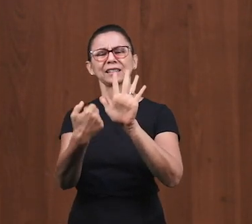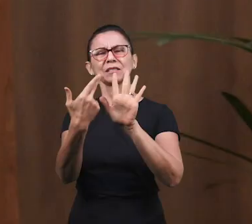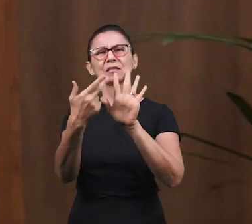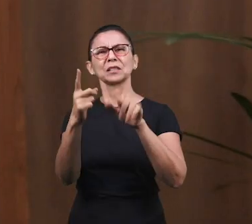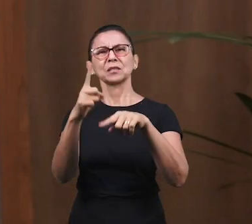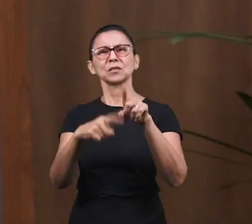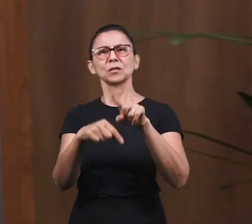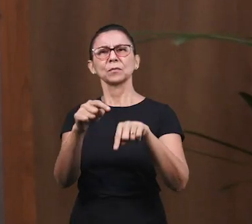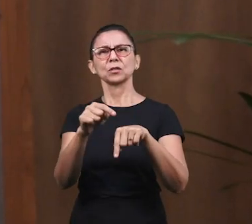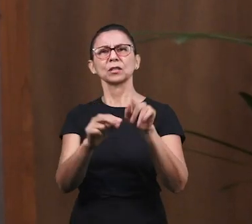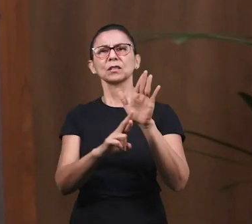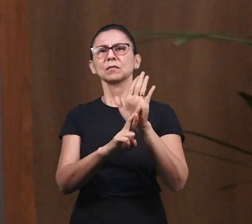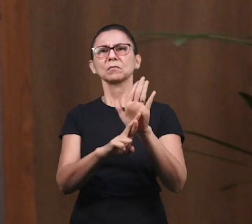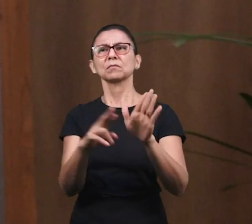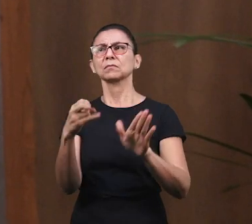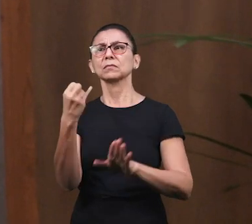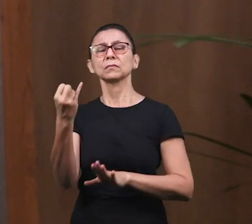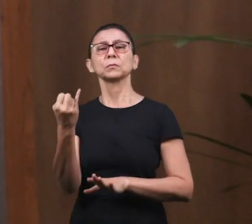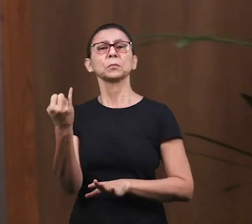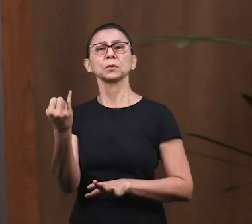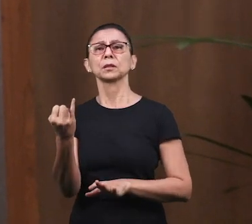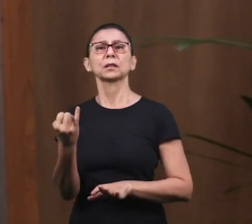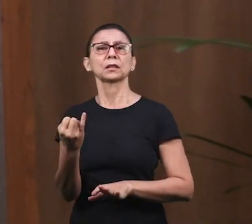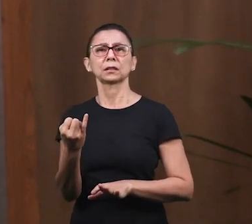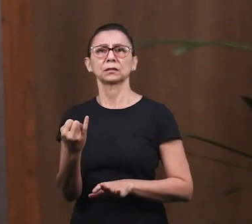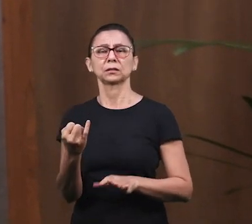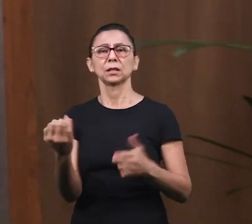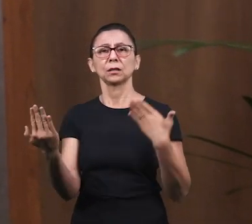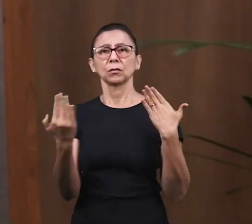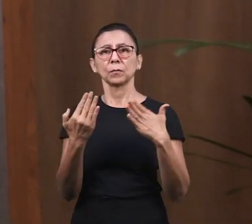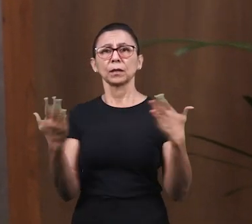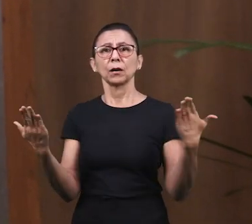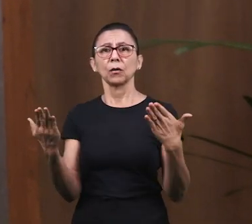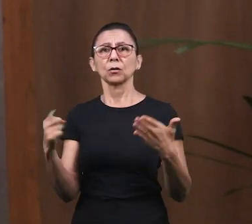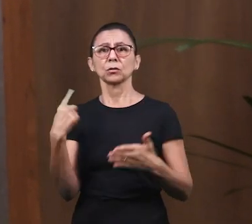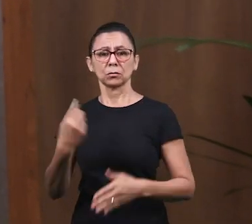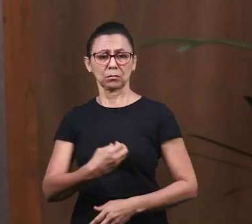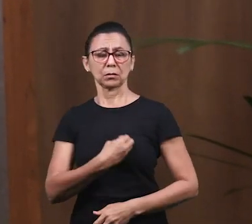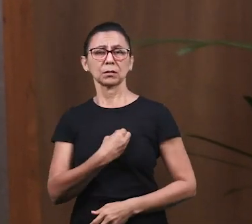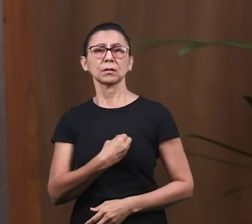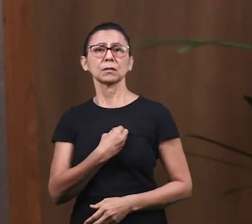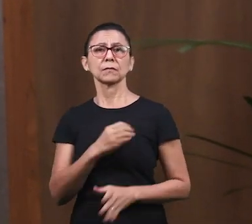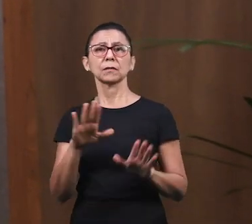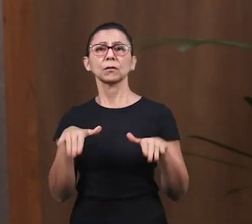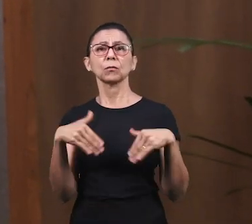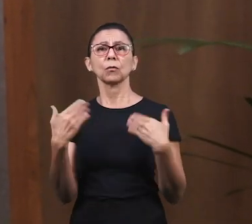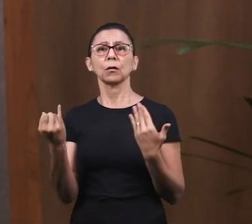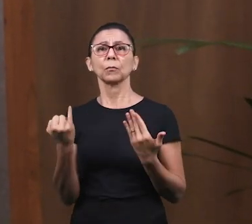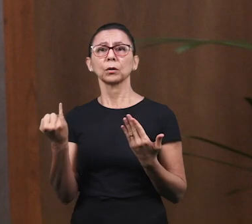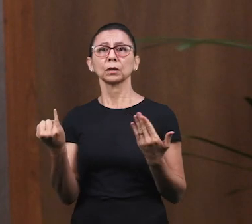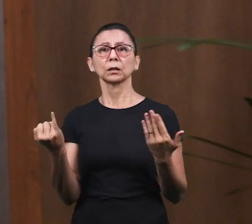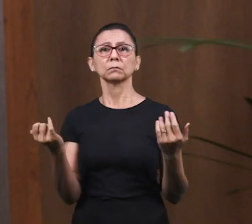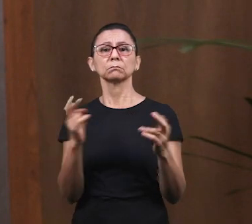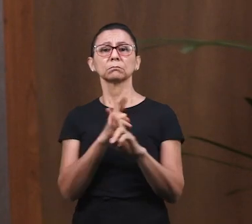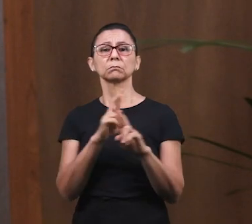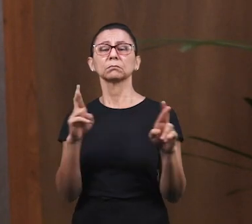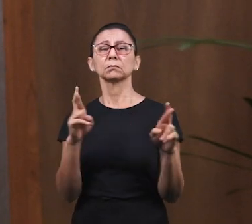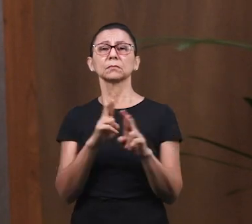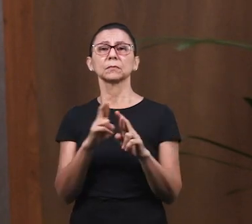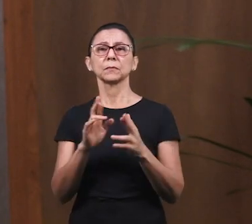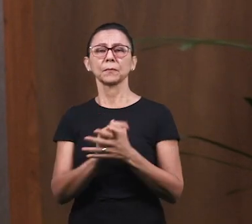ustensile était si important pour nos vies aujourd'hui? Quelle est l'importance de cette liaison?